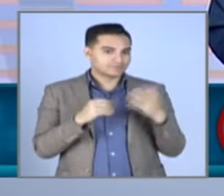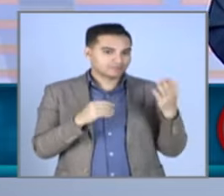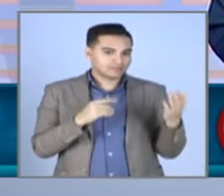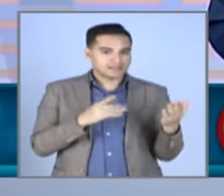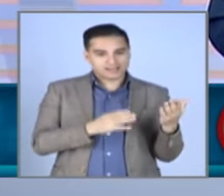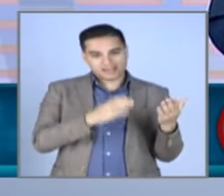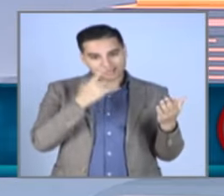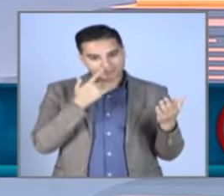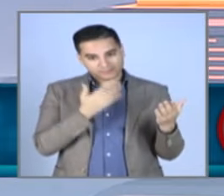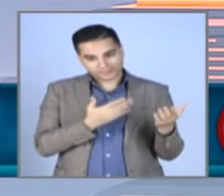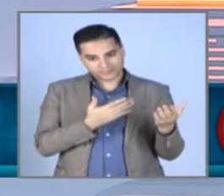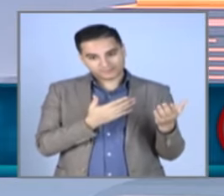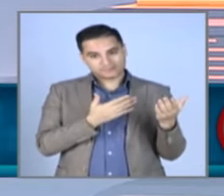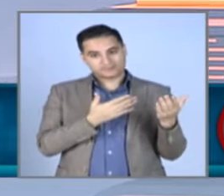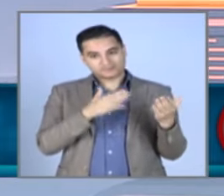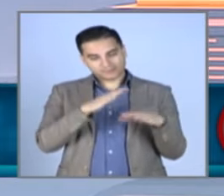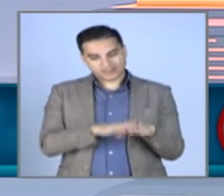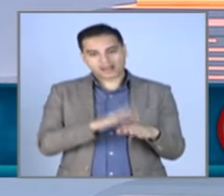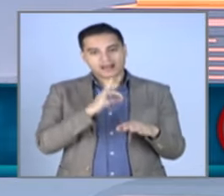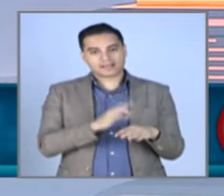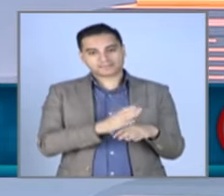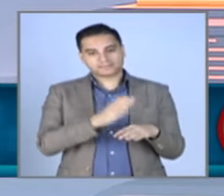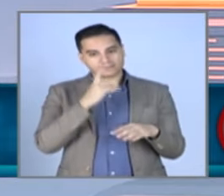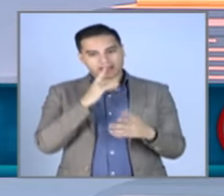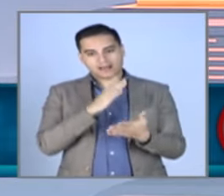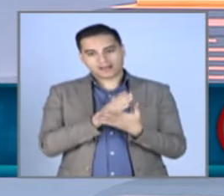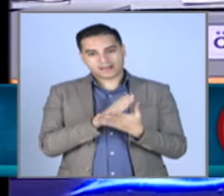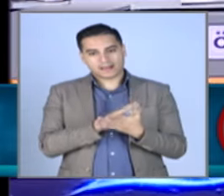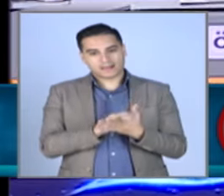إجابة، دوس على البازر، لازم يبقى فير جيم.